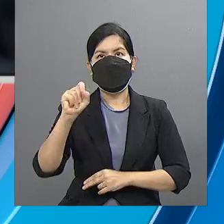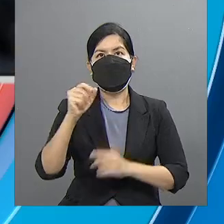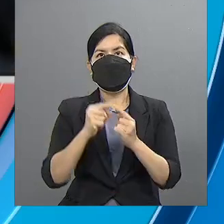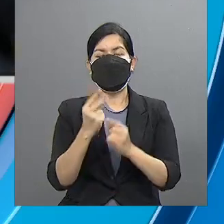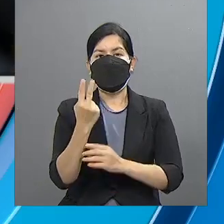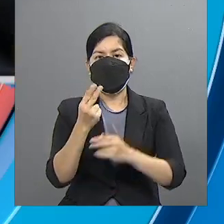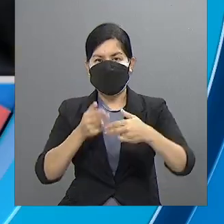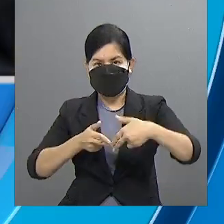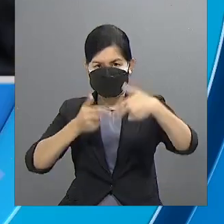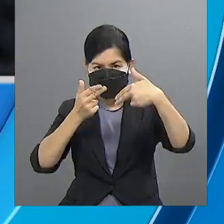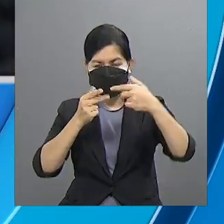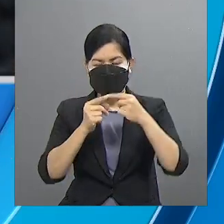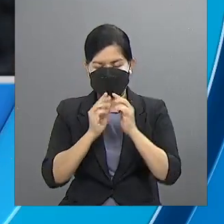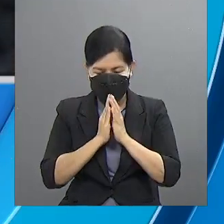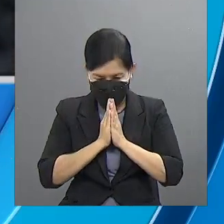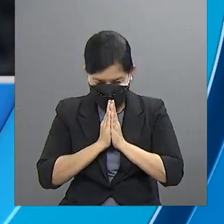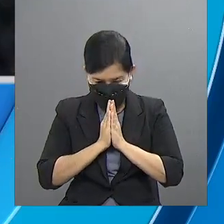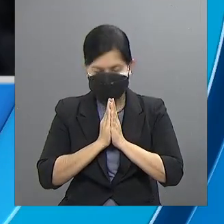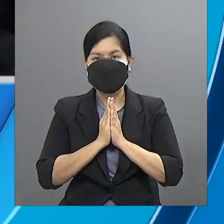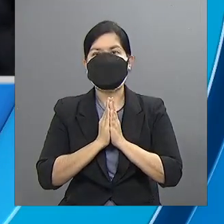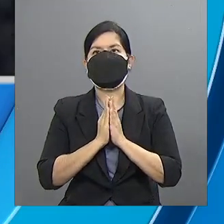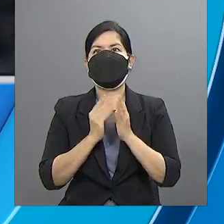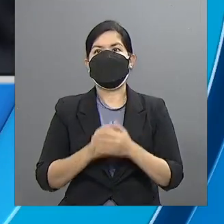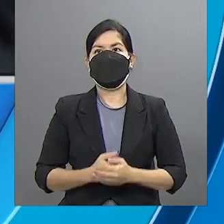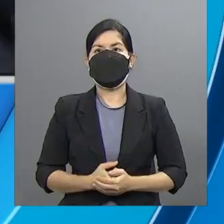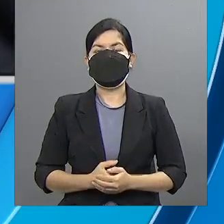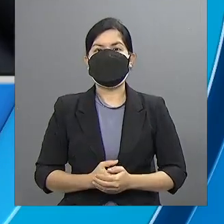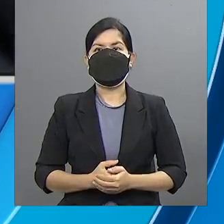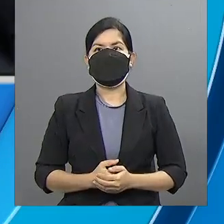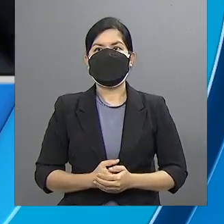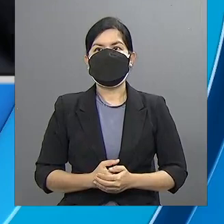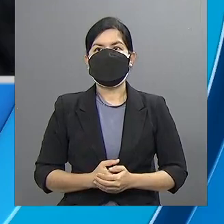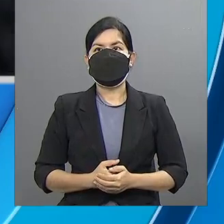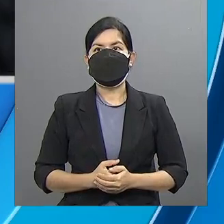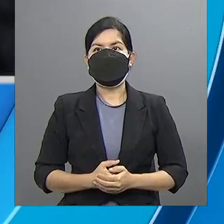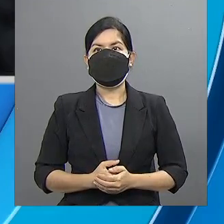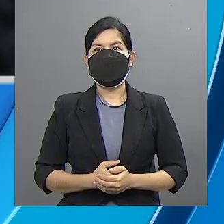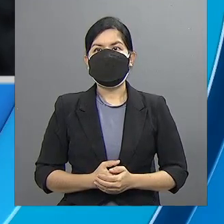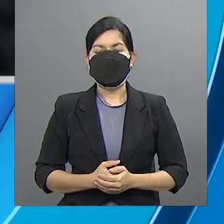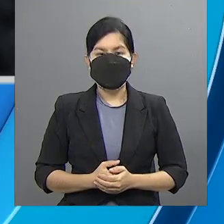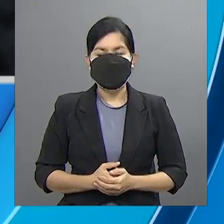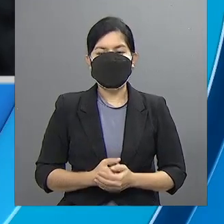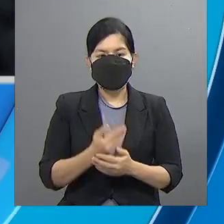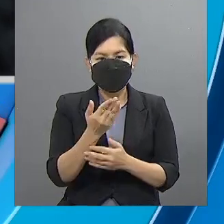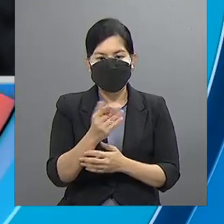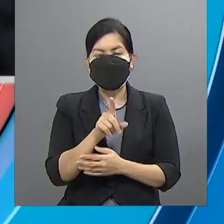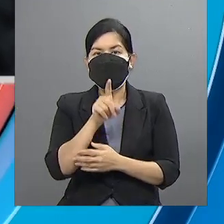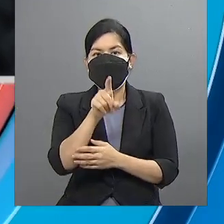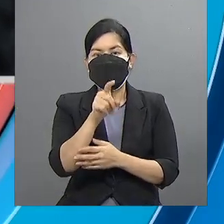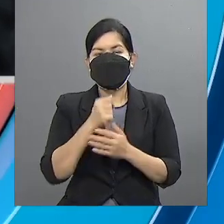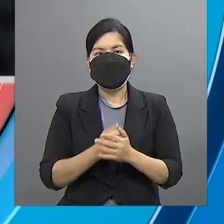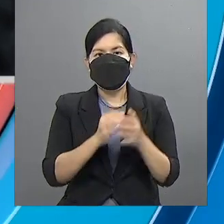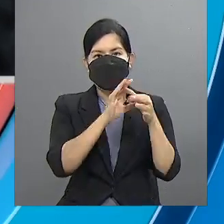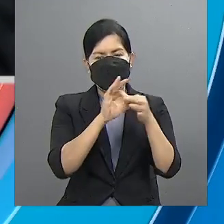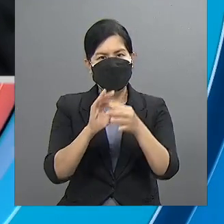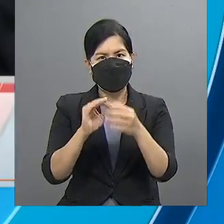และคุณวินค่ะสวัสดีค่ะ สวัสดีครับ ค่ะก่อนอื่นเลยขออนุญาตสอบถามก่อนเลยค่ะว่าที่มาในการพัฒนาแพลตฟ